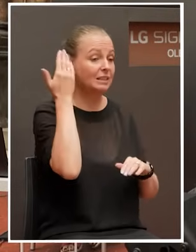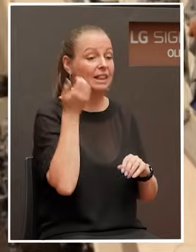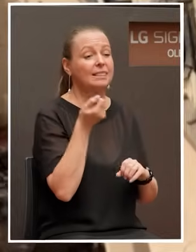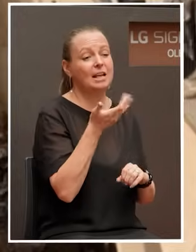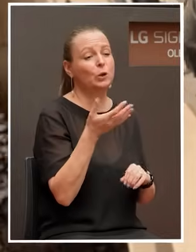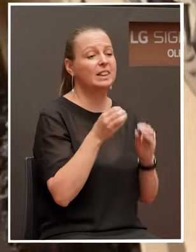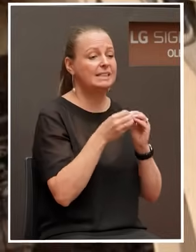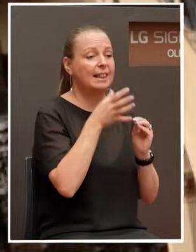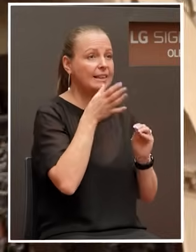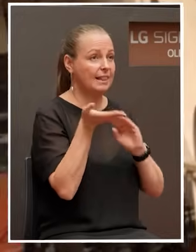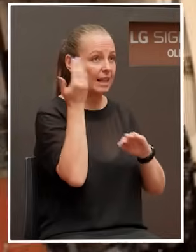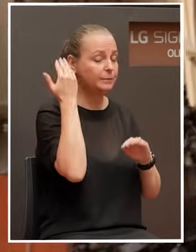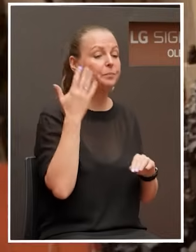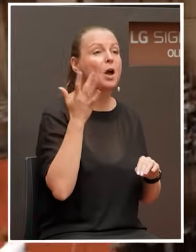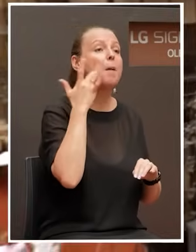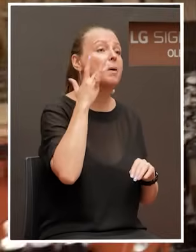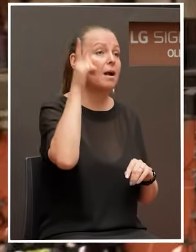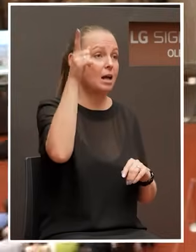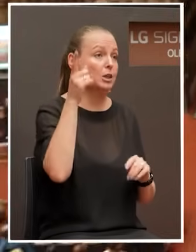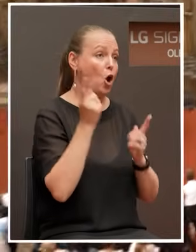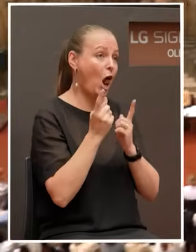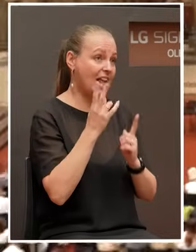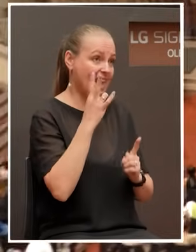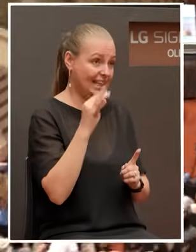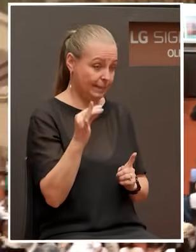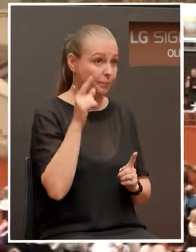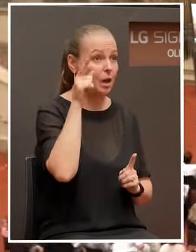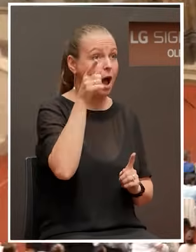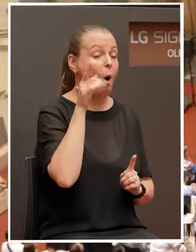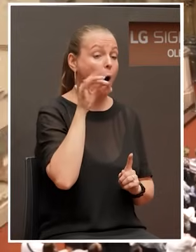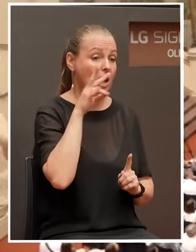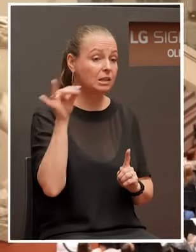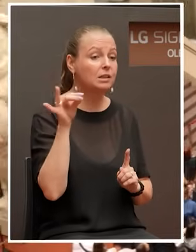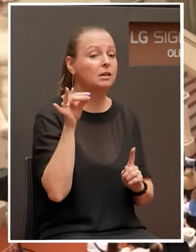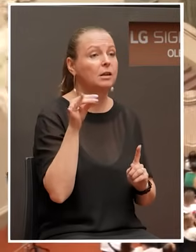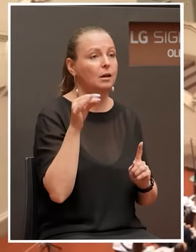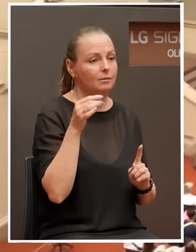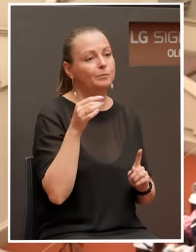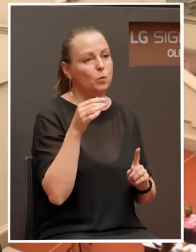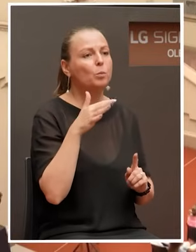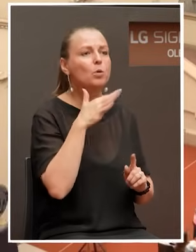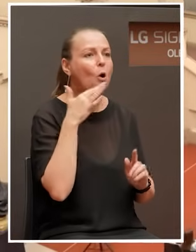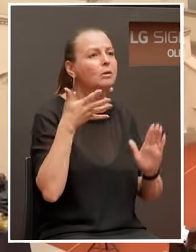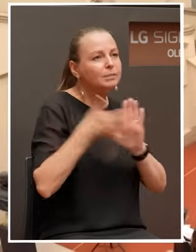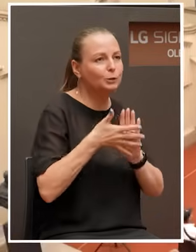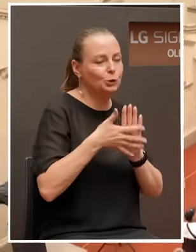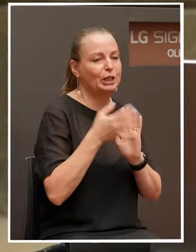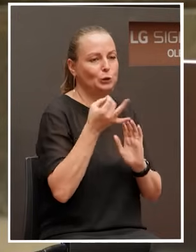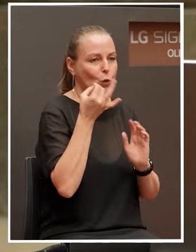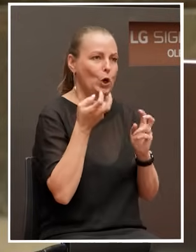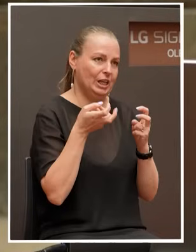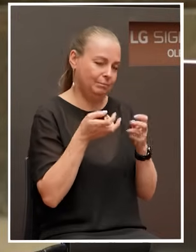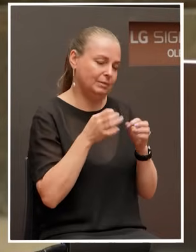десятилетий назад, наши американские коллеги, которые больше нас, поднаторели в социальной истории искусства,